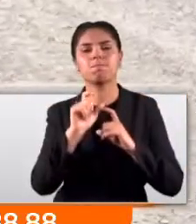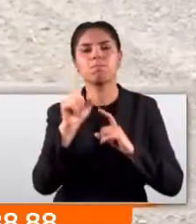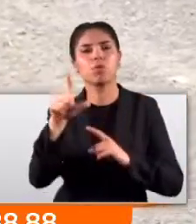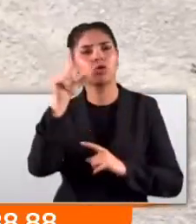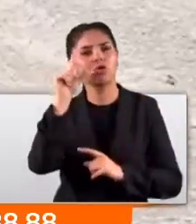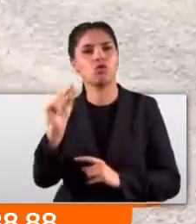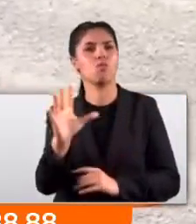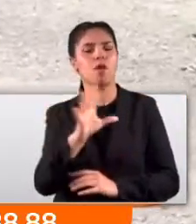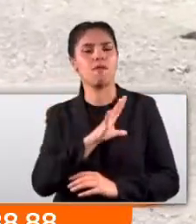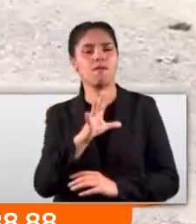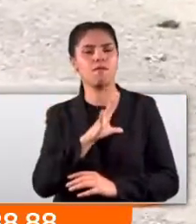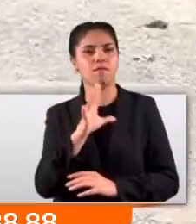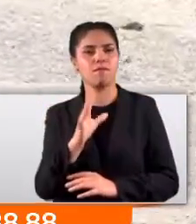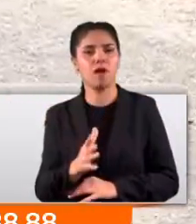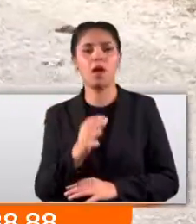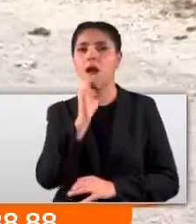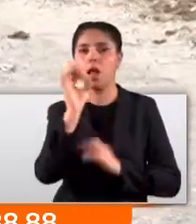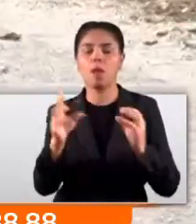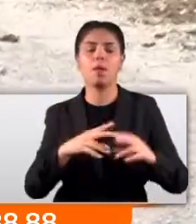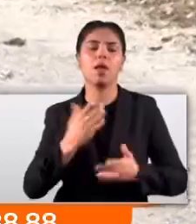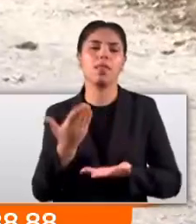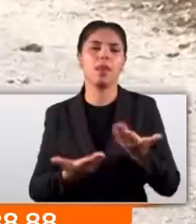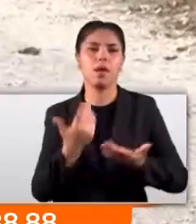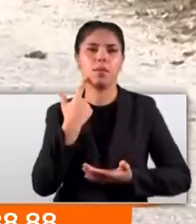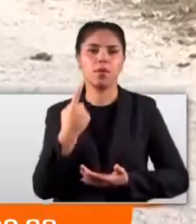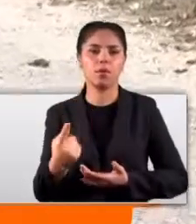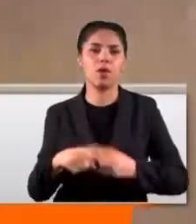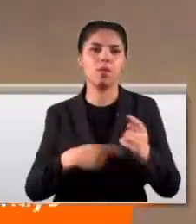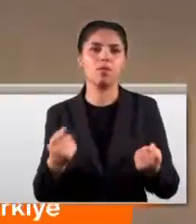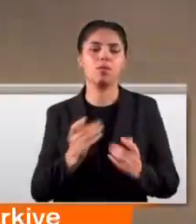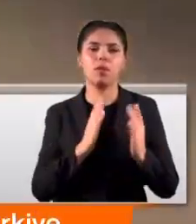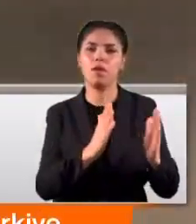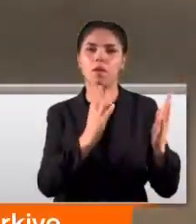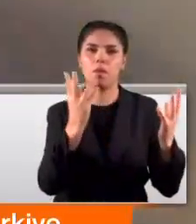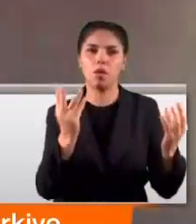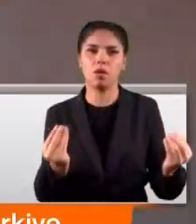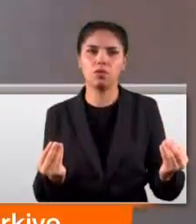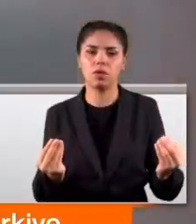yine istihbarati bilgilerde değerlendirilerek arama çalışmaları devam ettirilecek.